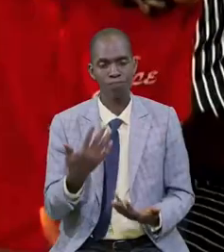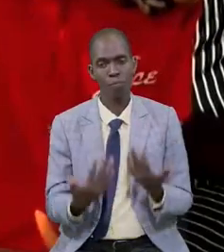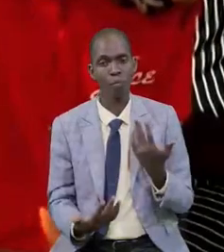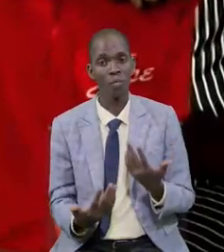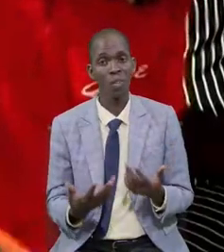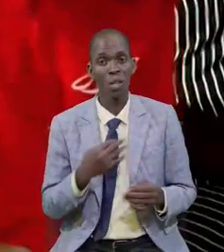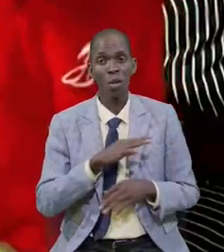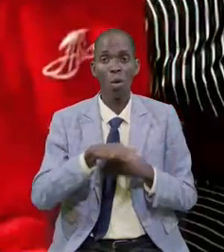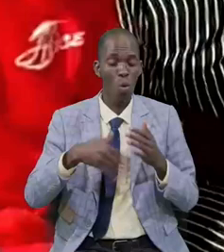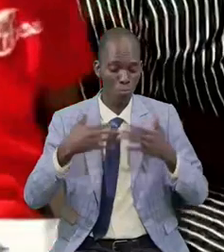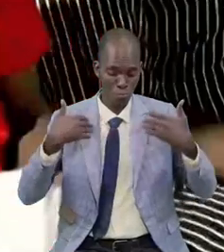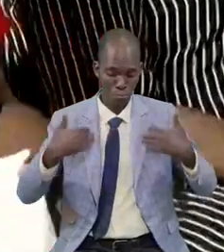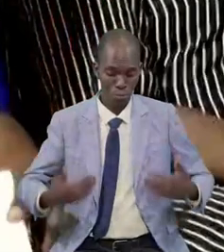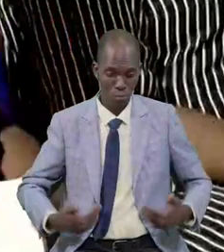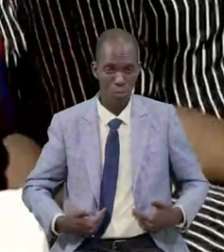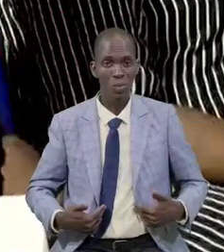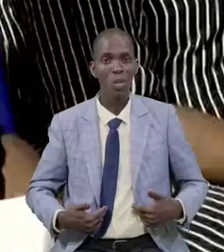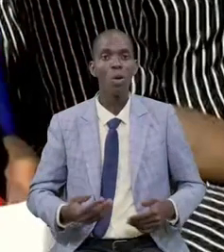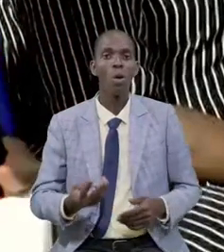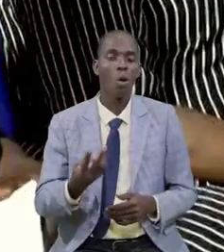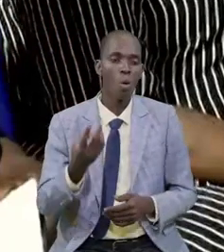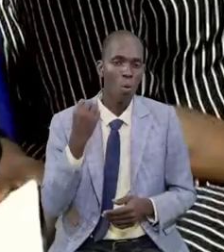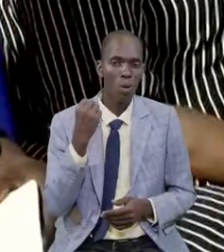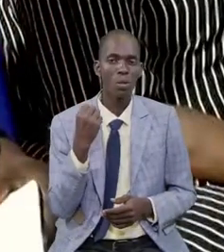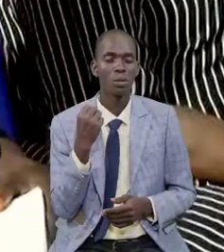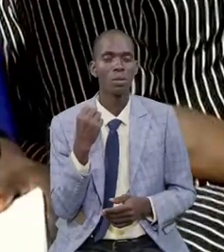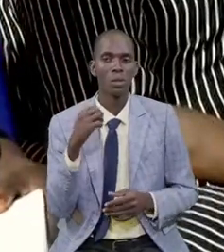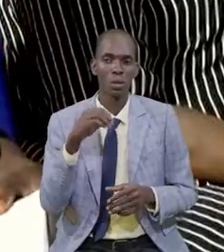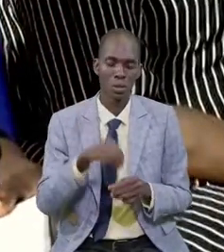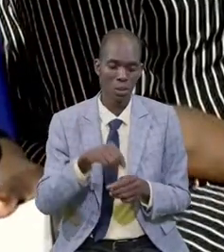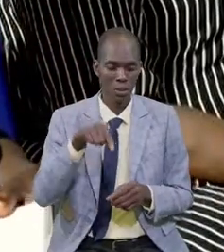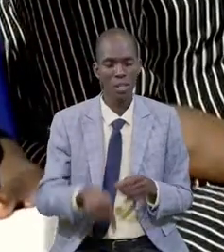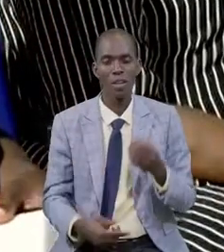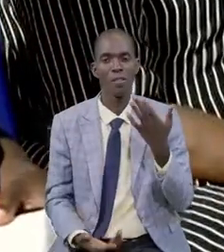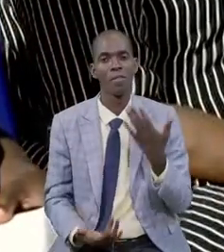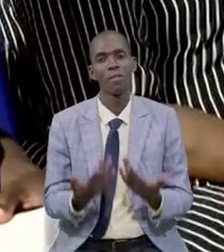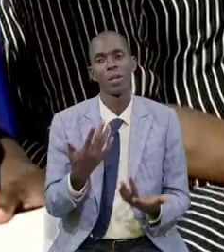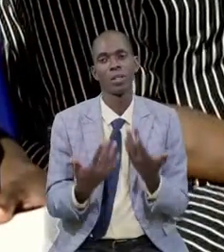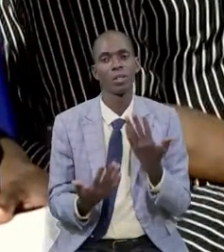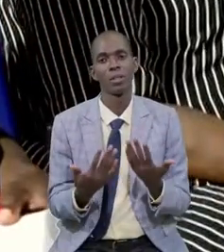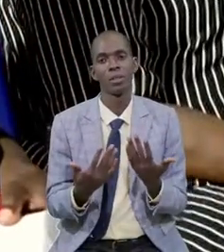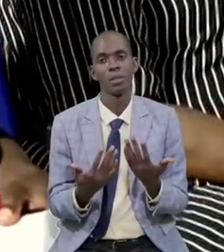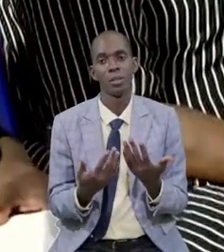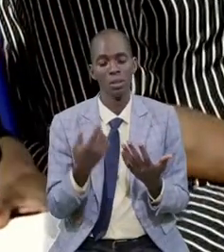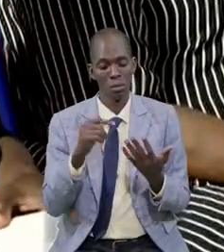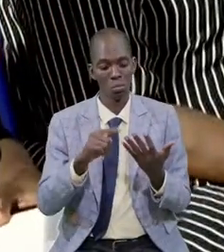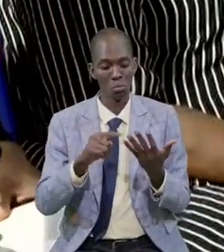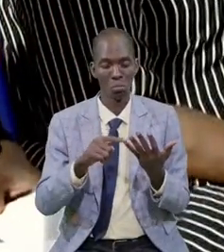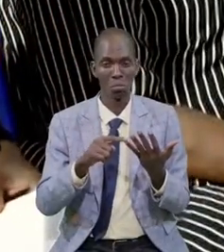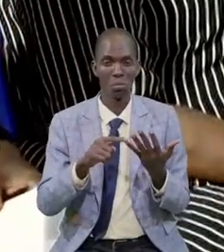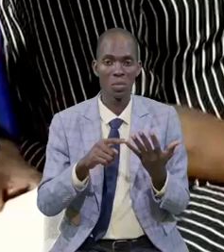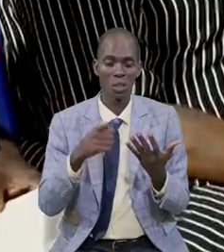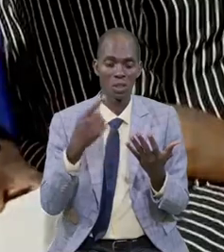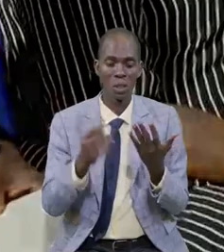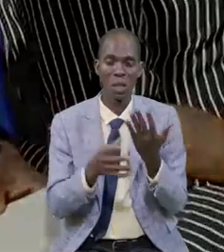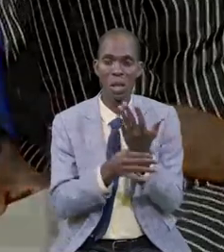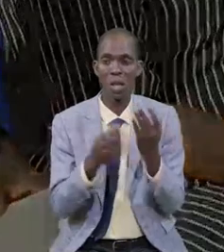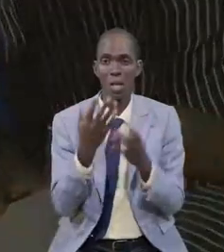tout le corps était en enfer. Les doigts, les